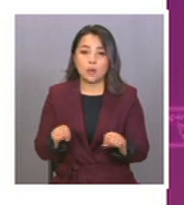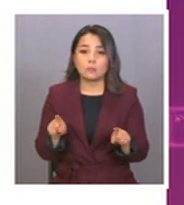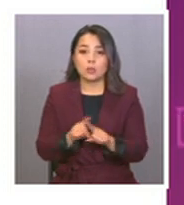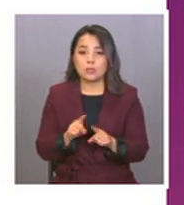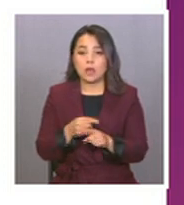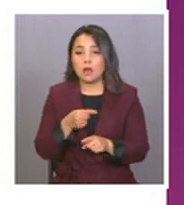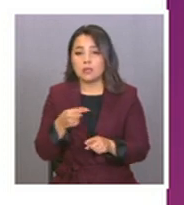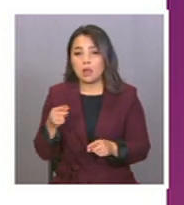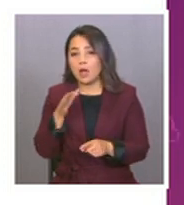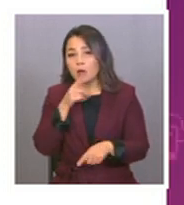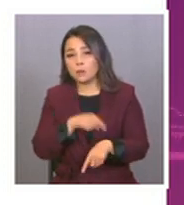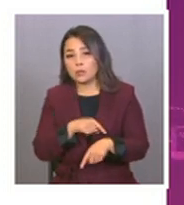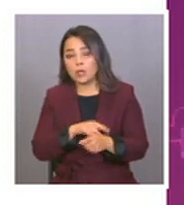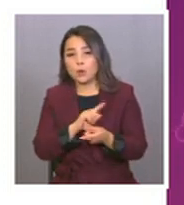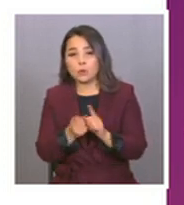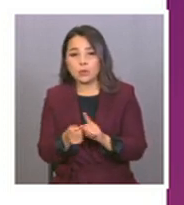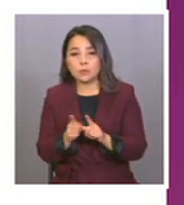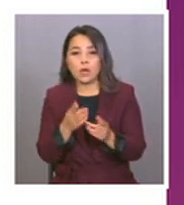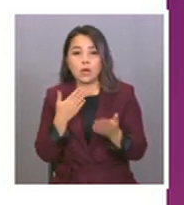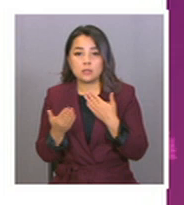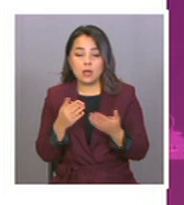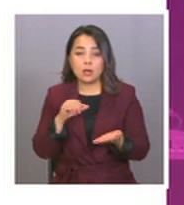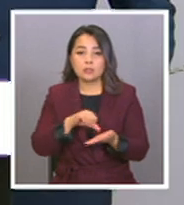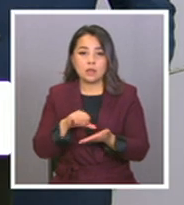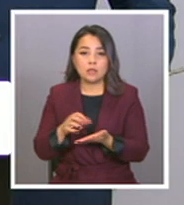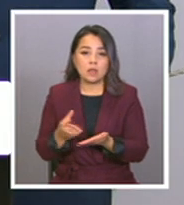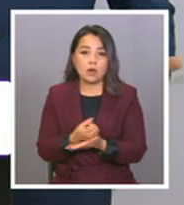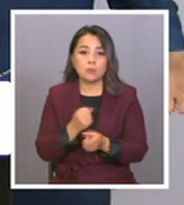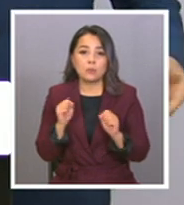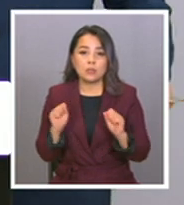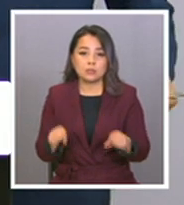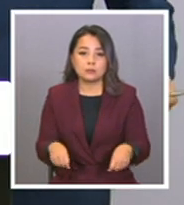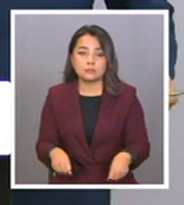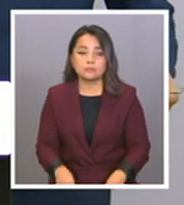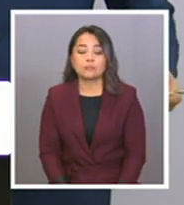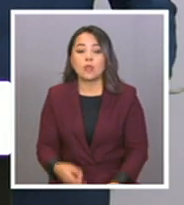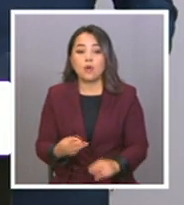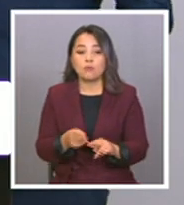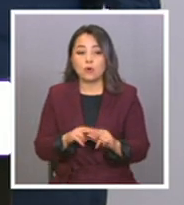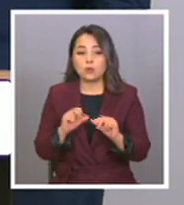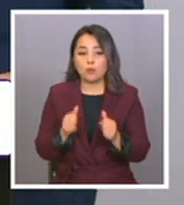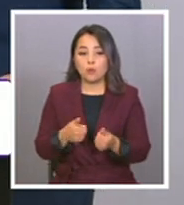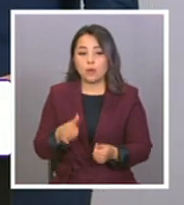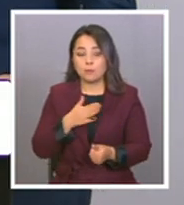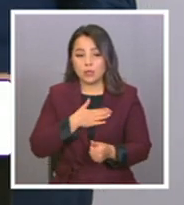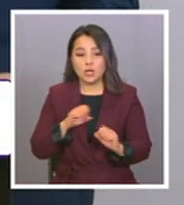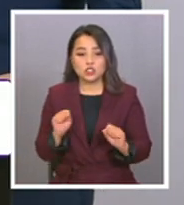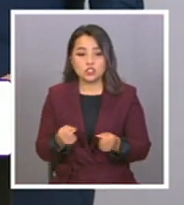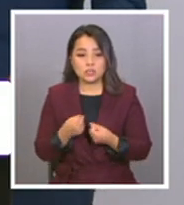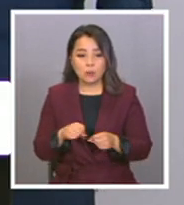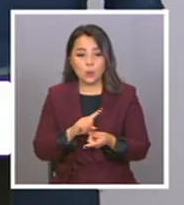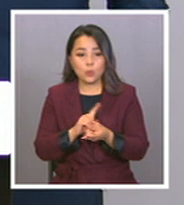айырымының уақыт өзгерісіне қатынасы арқылы да таба аламыз. Осы формадан біз жылдамдықтар